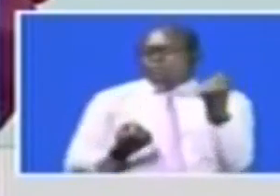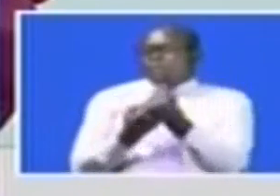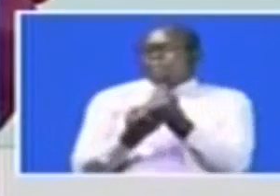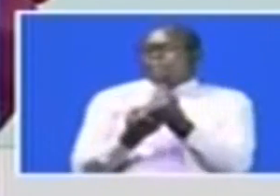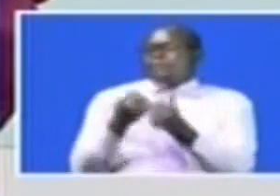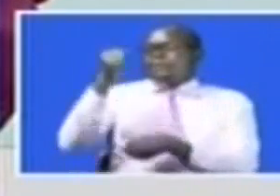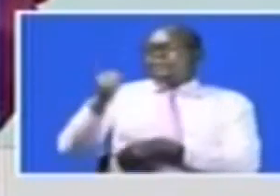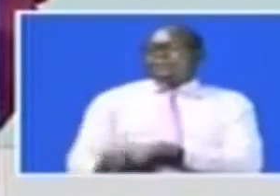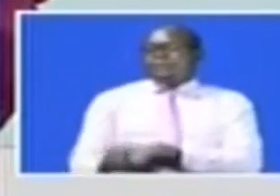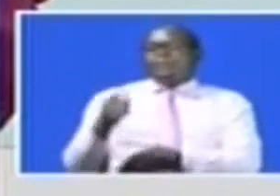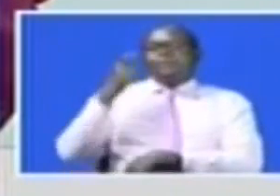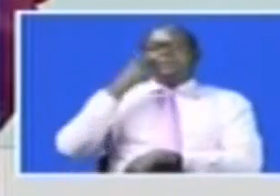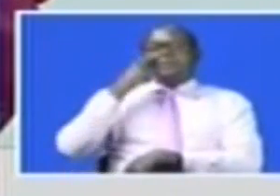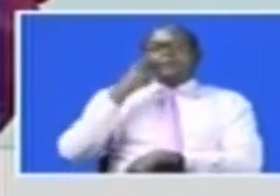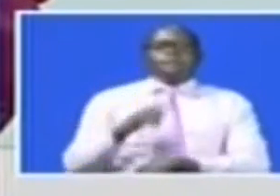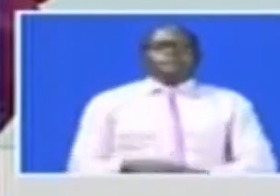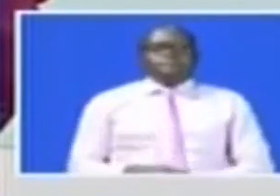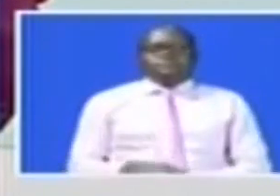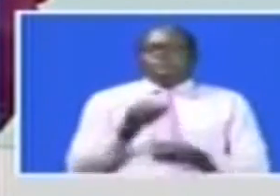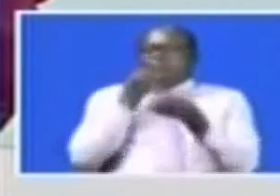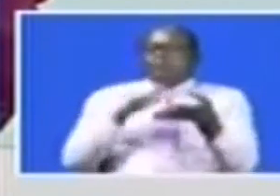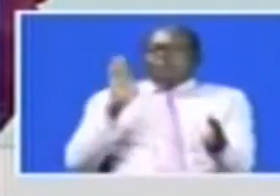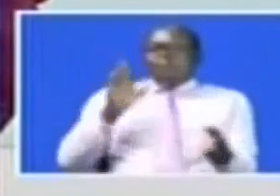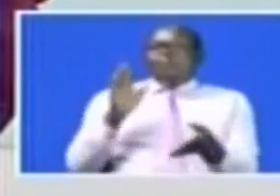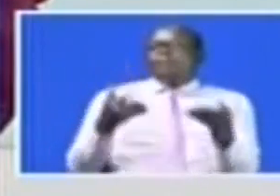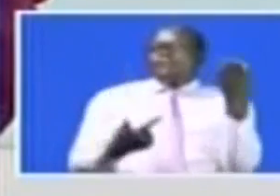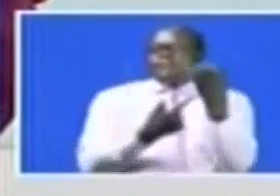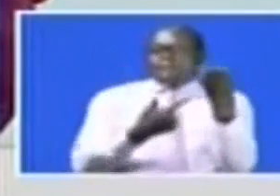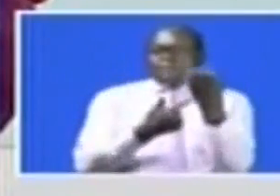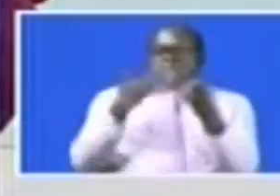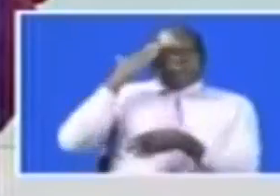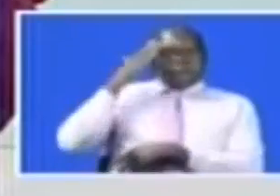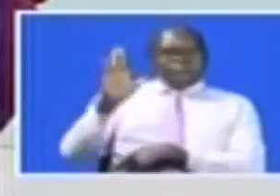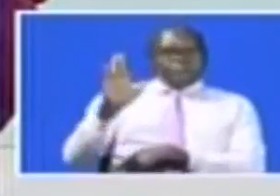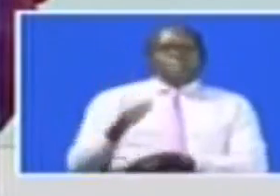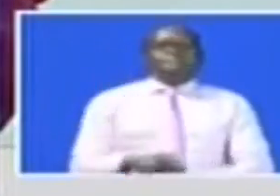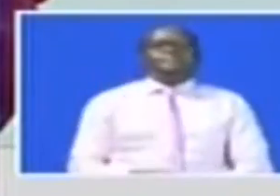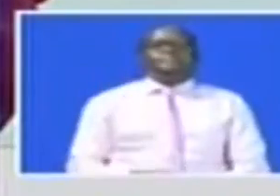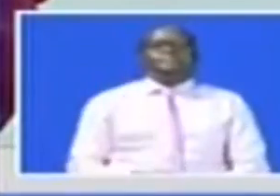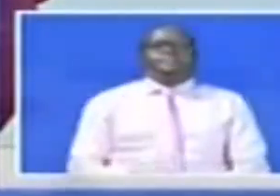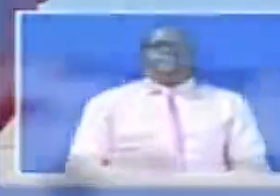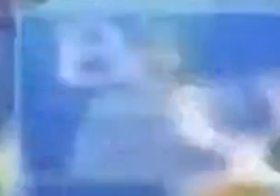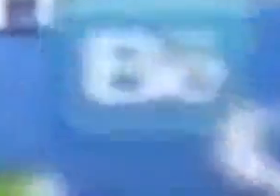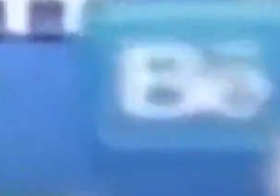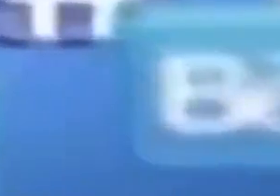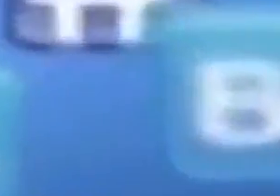za kuzalisha umeme Sudan Kusini. Willy Lusige anaarifu zaidi kwenye makala ya TeknoHama.